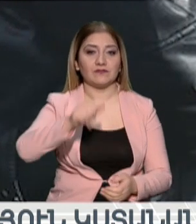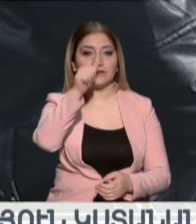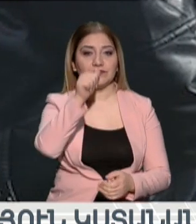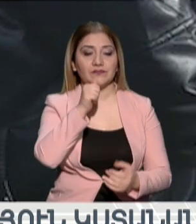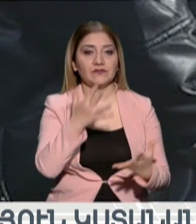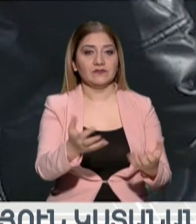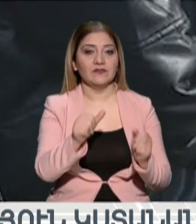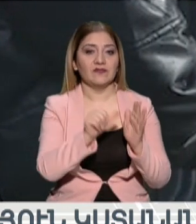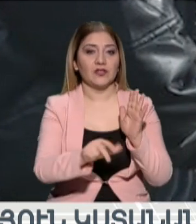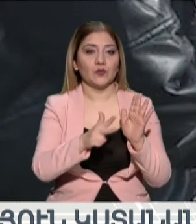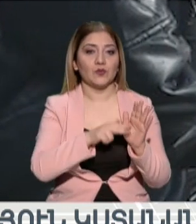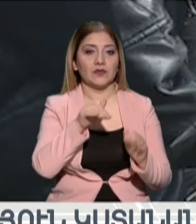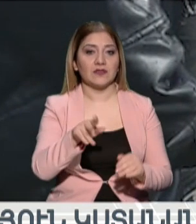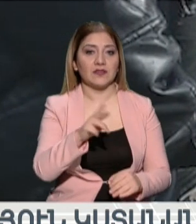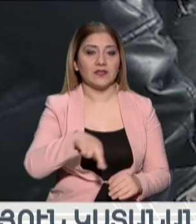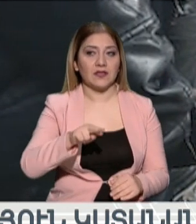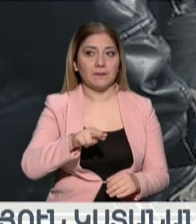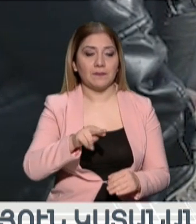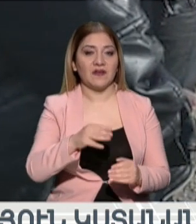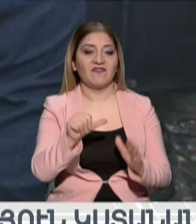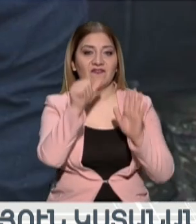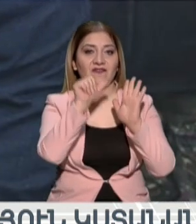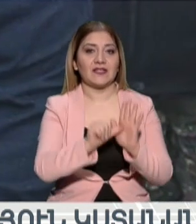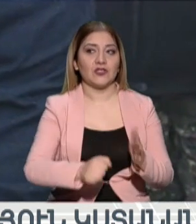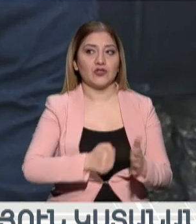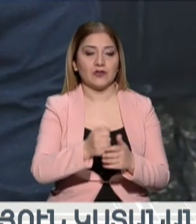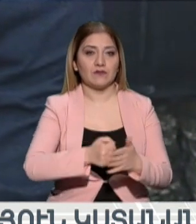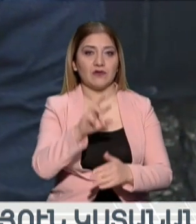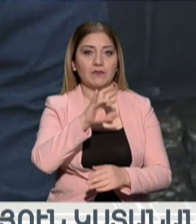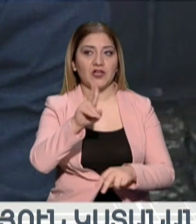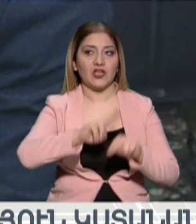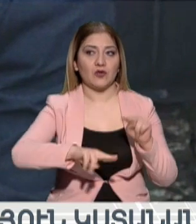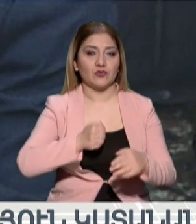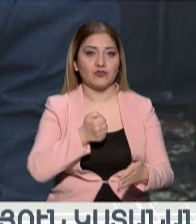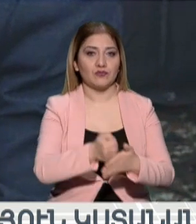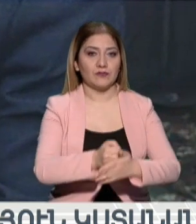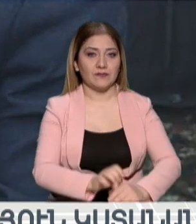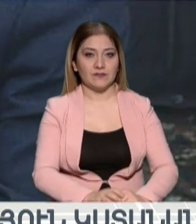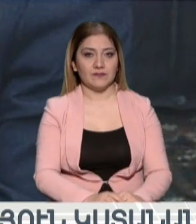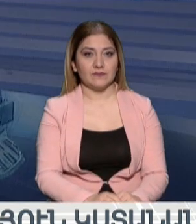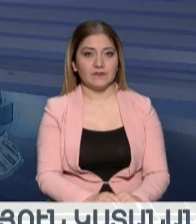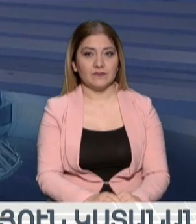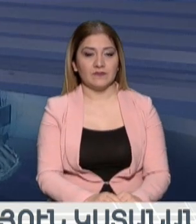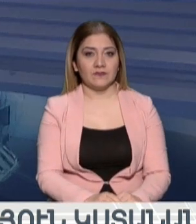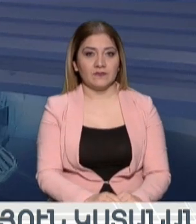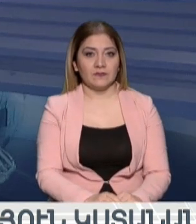ամսական կստանա 68 000 դրամ, նվազագույնը 6 ամիս, մինչև բնակարանների կառուցումը։